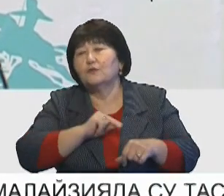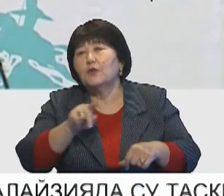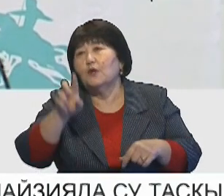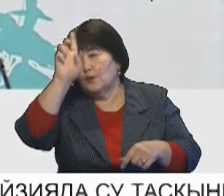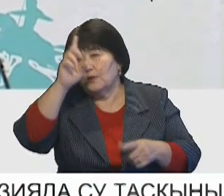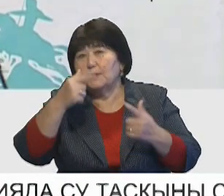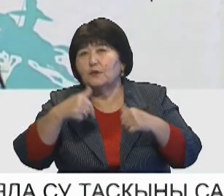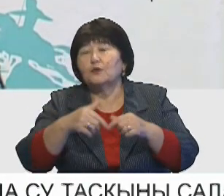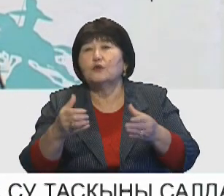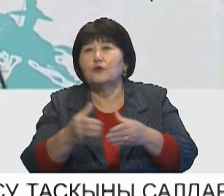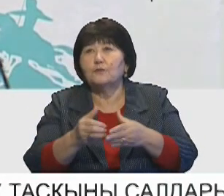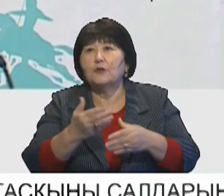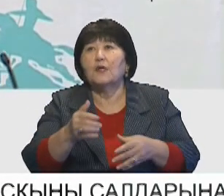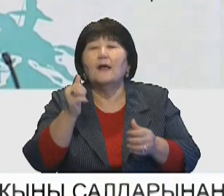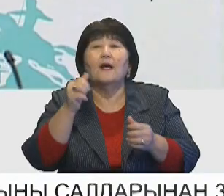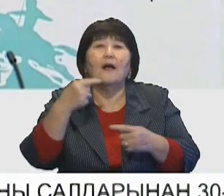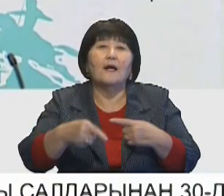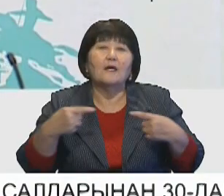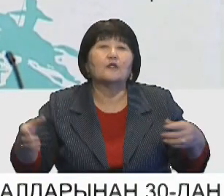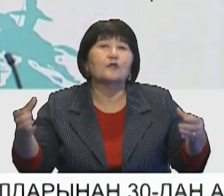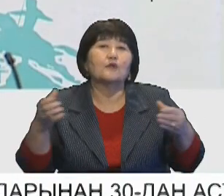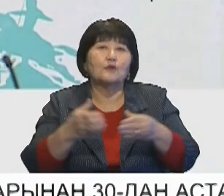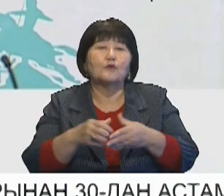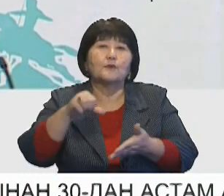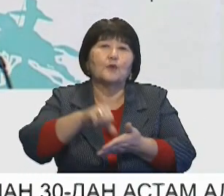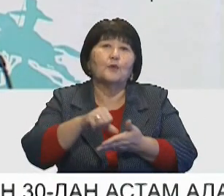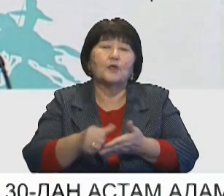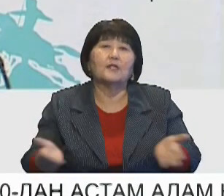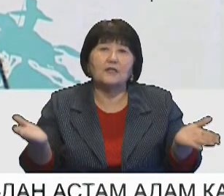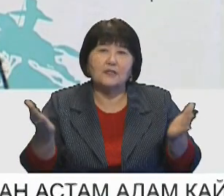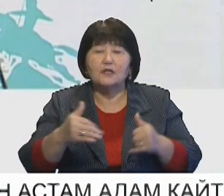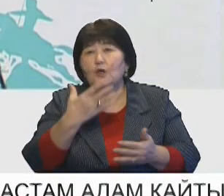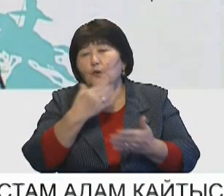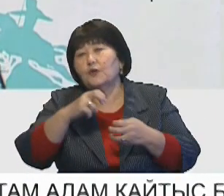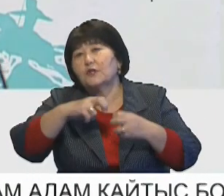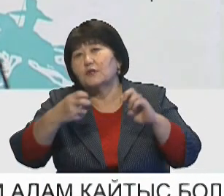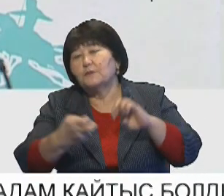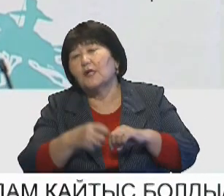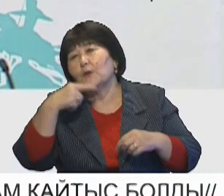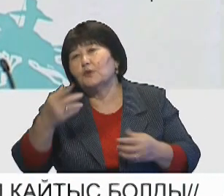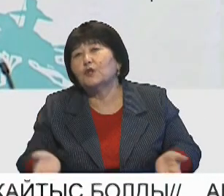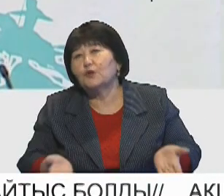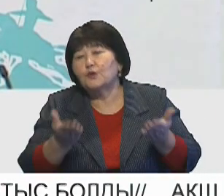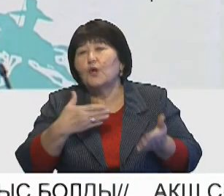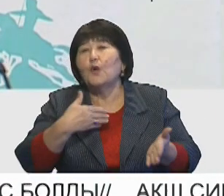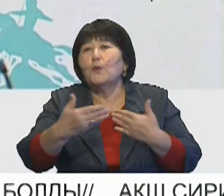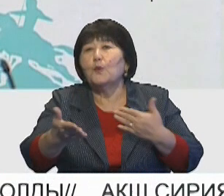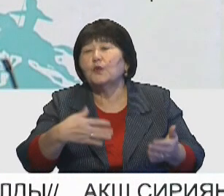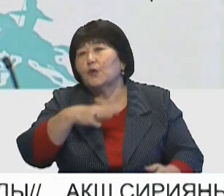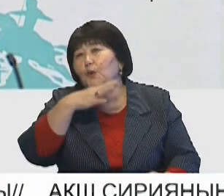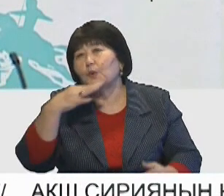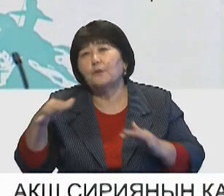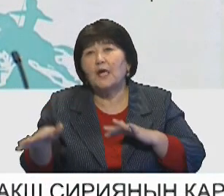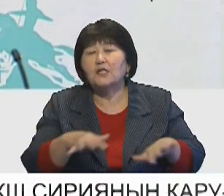емес ұйымдар сол әр түрлі топтағы өкілдерді жинап, өз проблемаларын өздері көтеріп, өзара көптеген